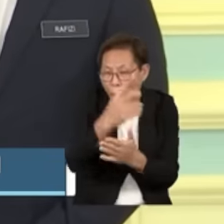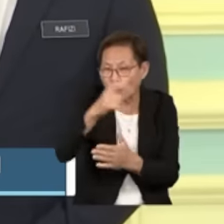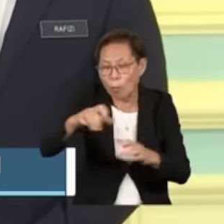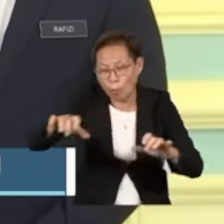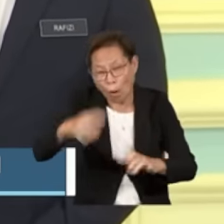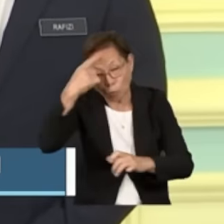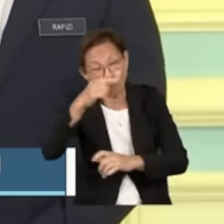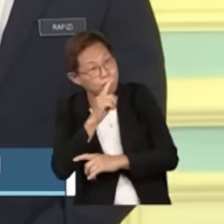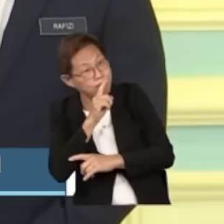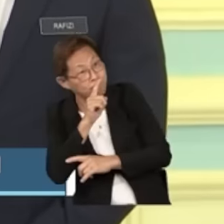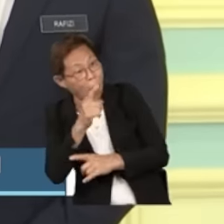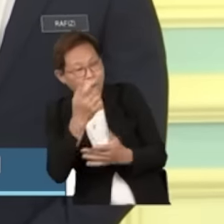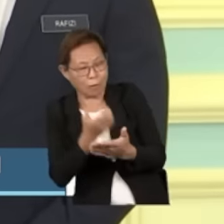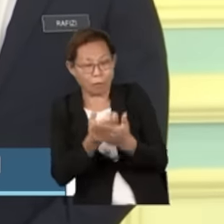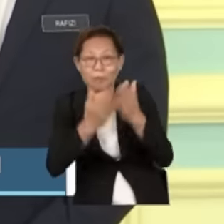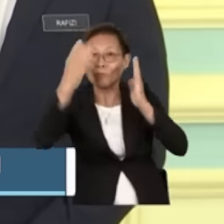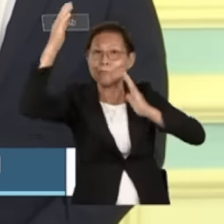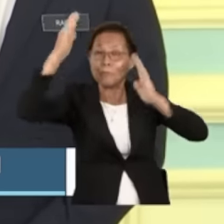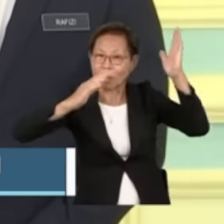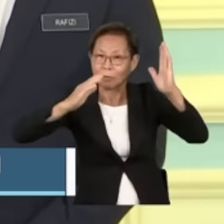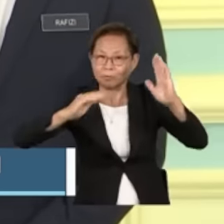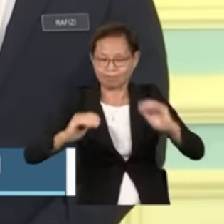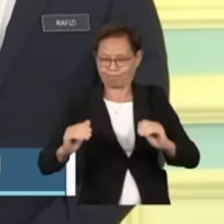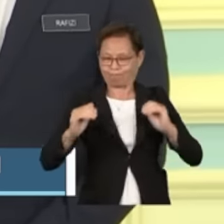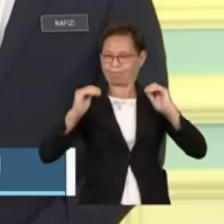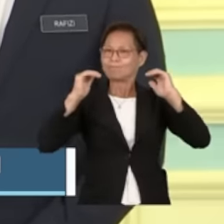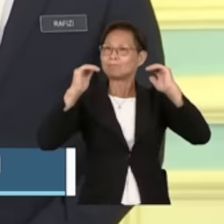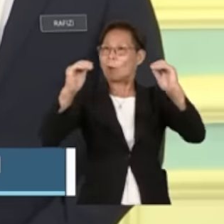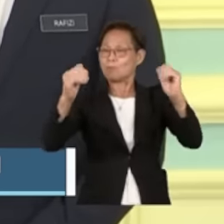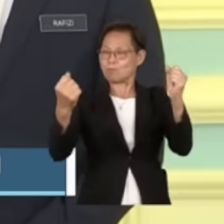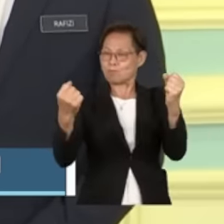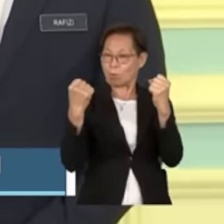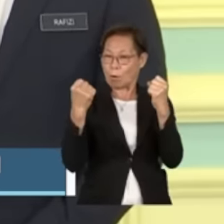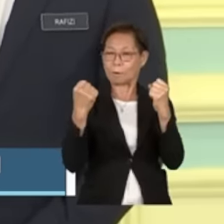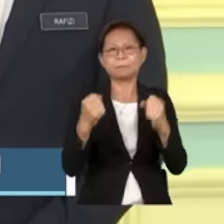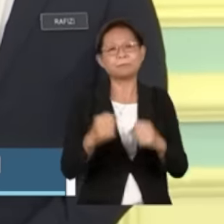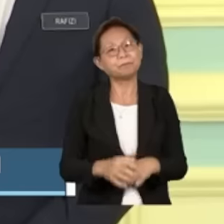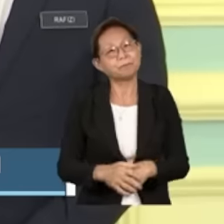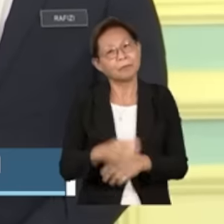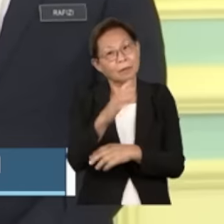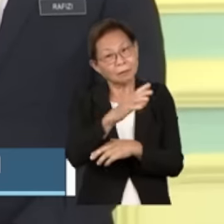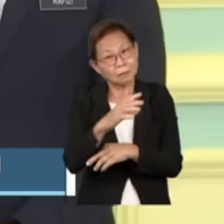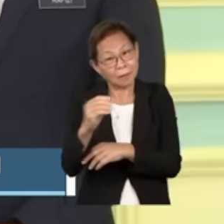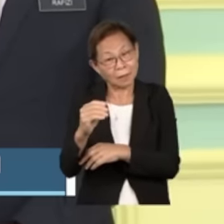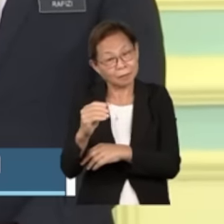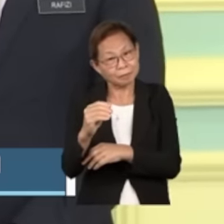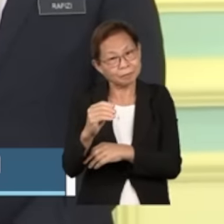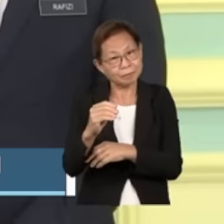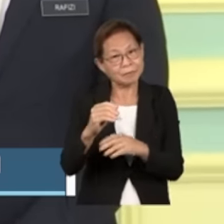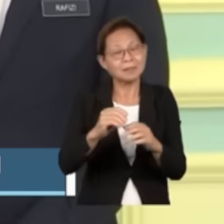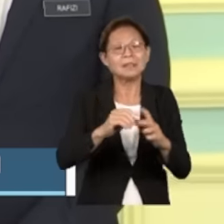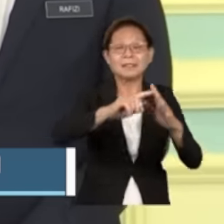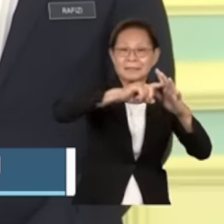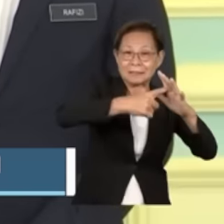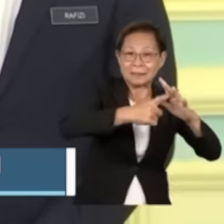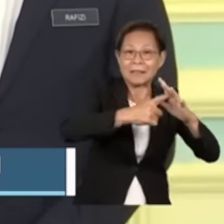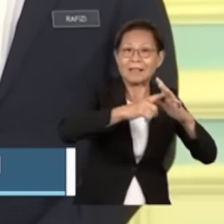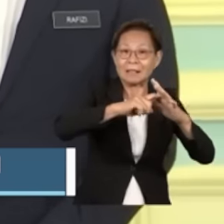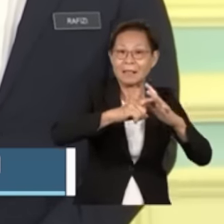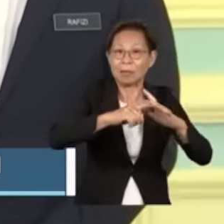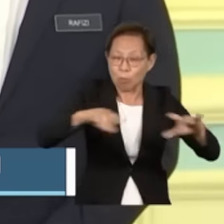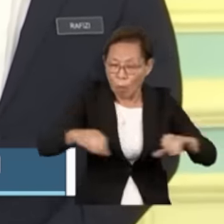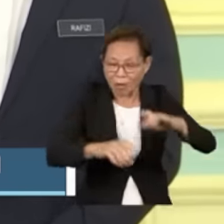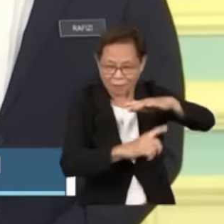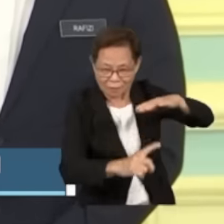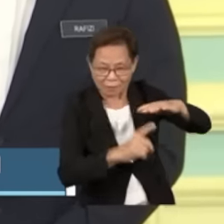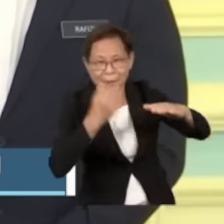memastikan ekonomi kita di tahap yang lebih kukuh dan pelaksanaan dasar yang